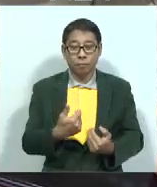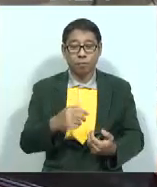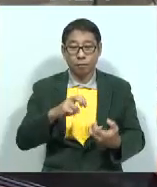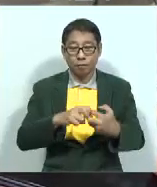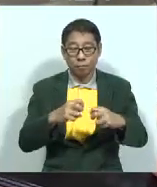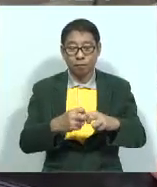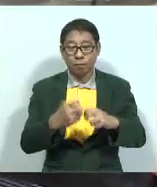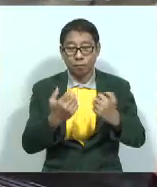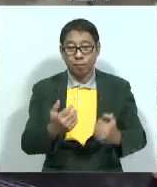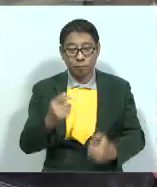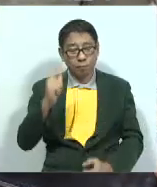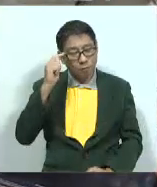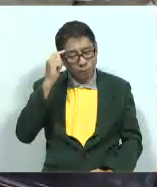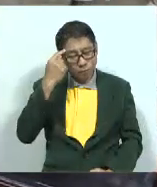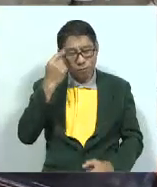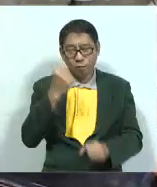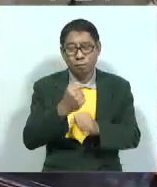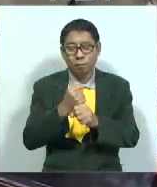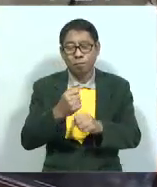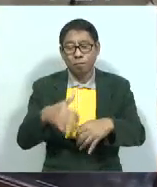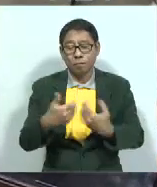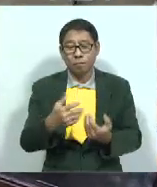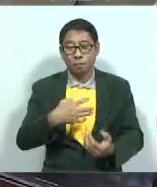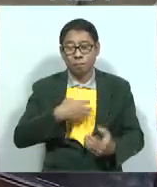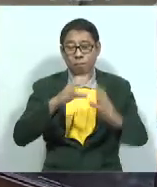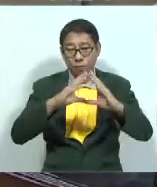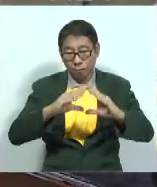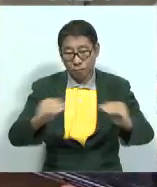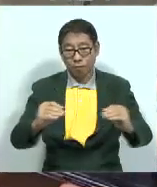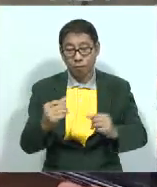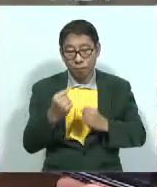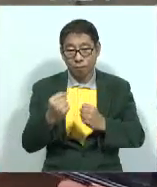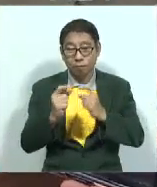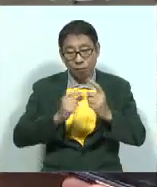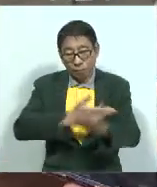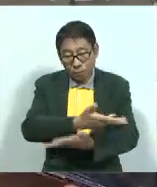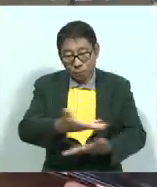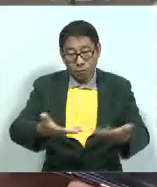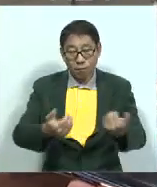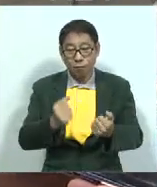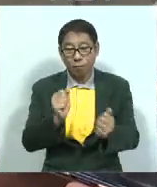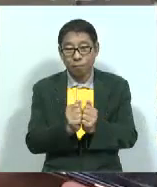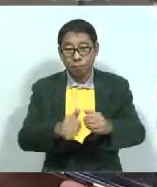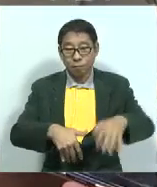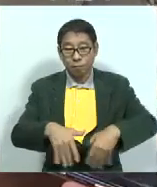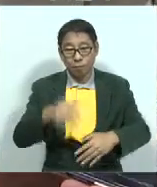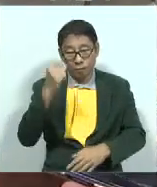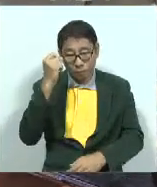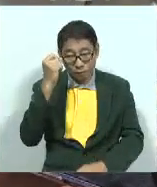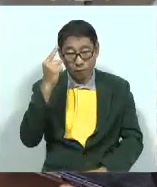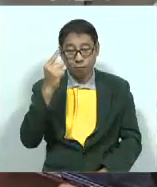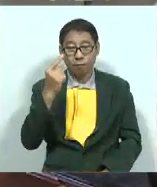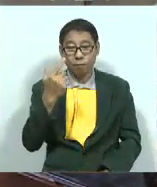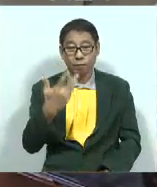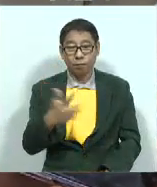ราไม่รู้จะทำยังไงให้มันสงบเราก็พยายามที่จะพูดคุยกับประชาชนให้เข้าใจ